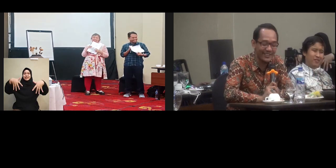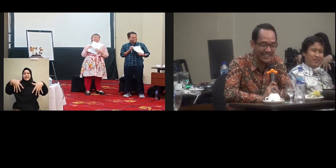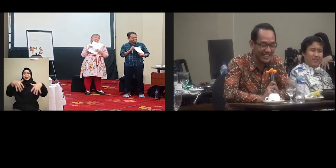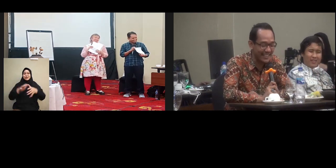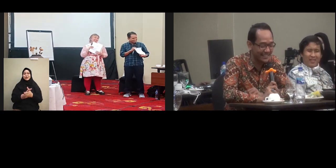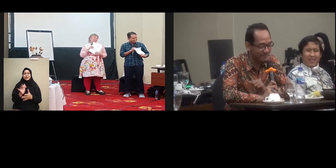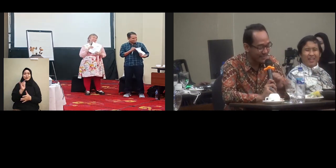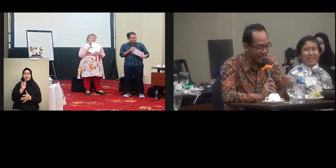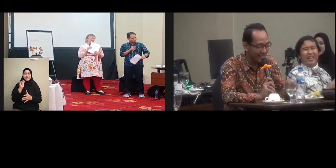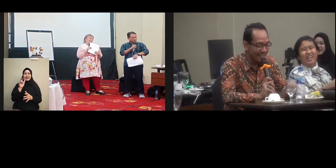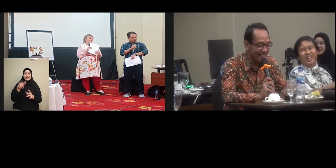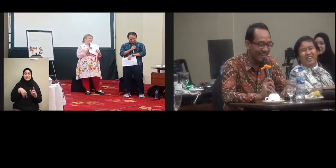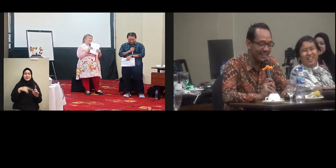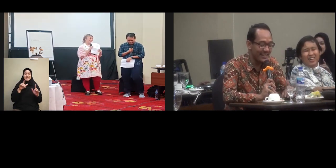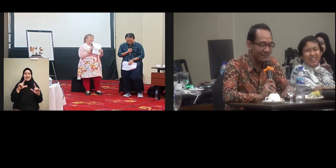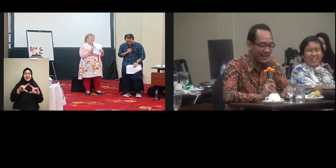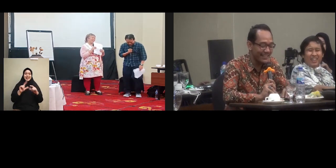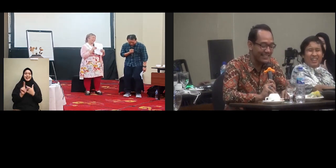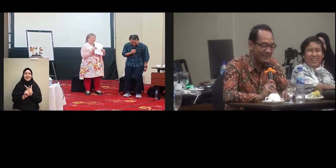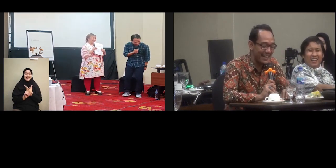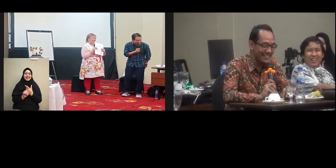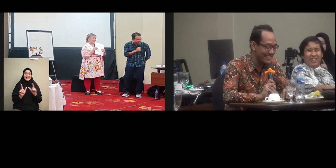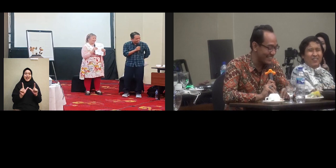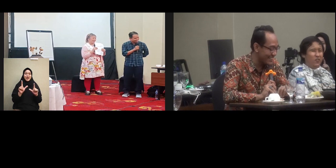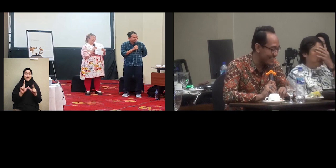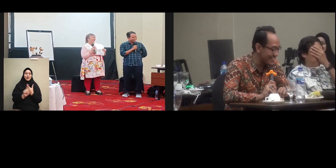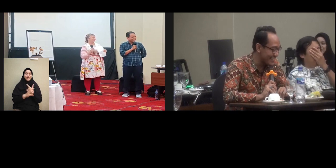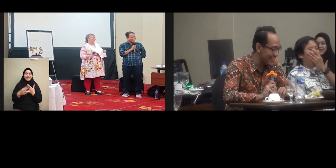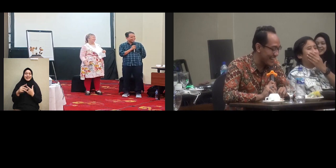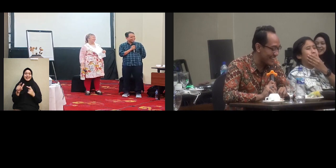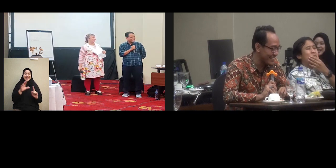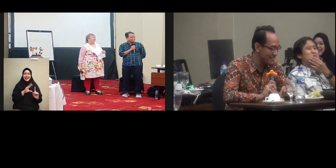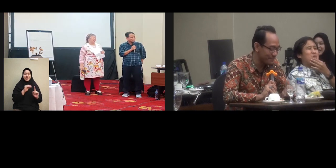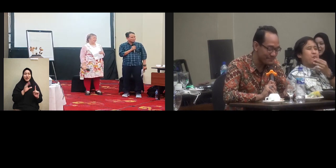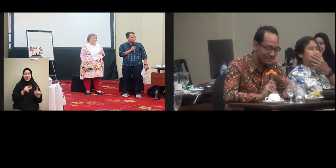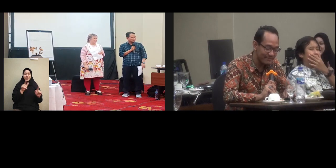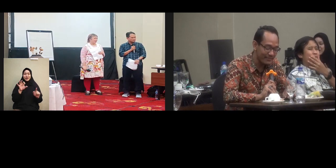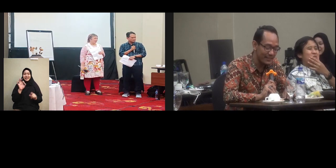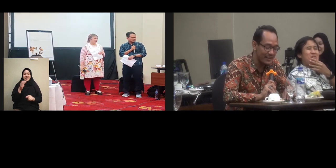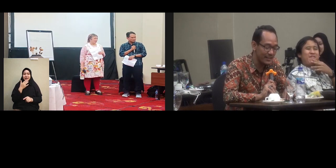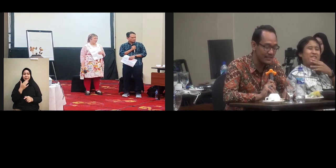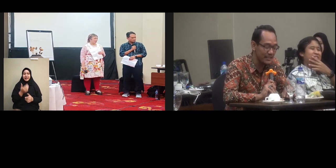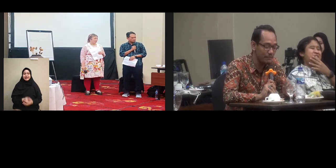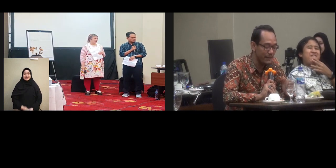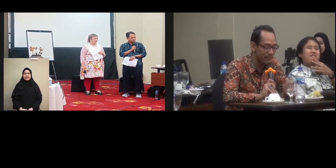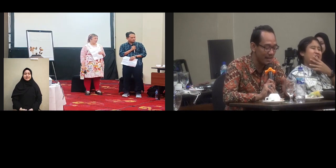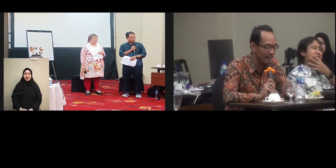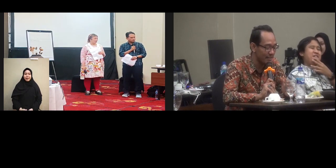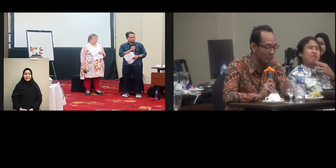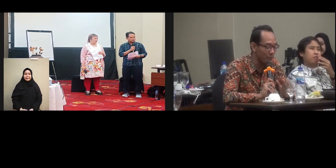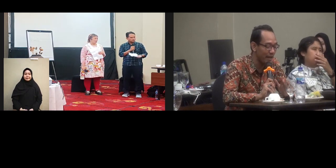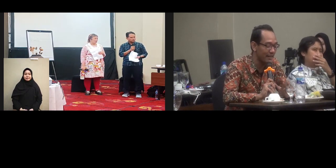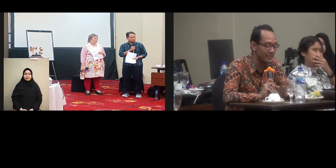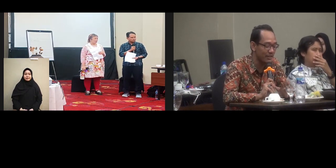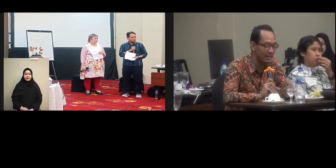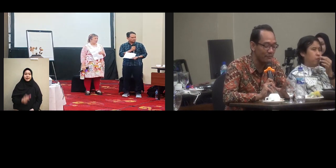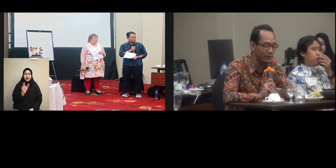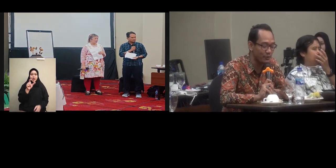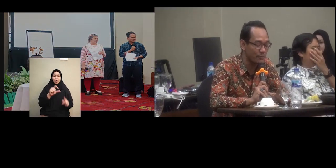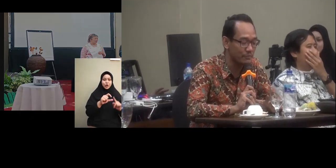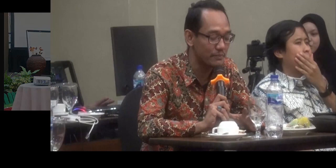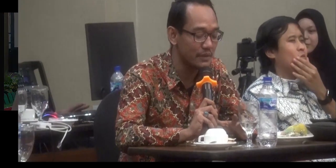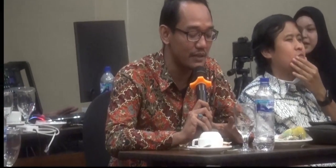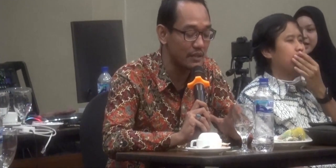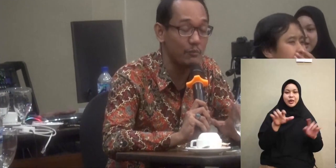kan Baik terima kasih sekali lagi jadi memang upr itu adalah